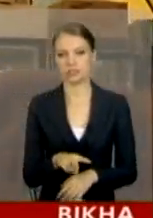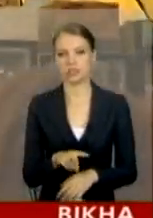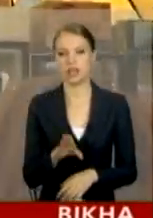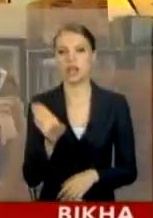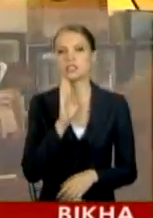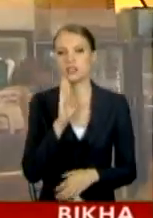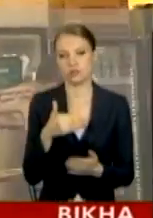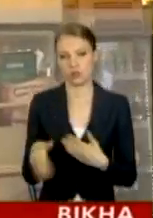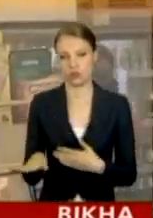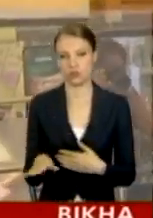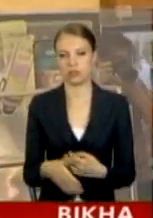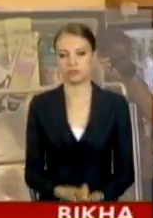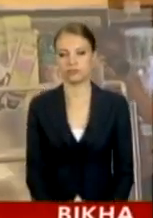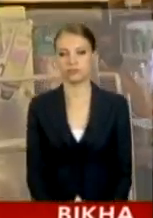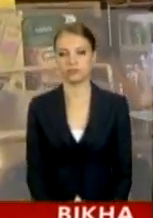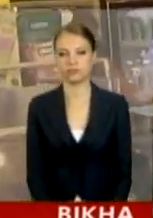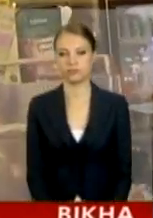дівчинка відійшла.